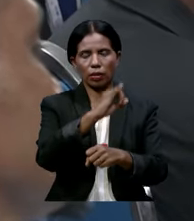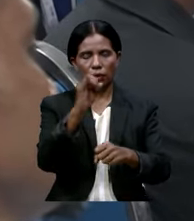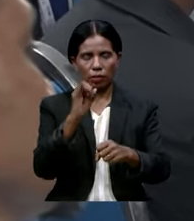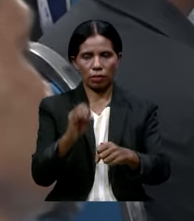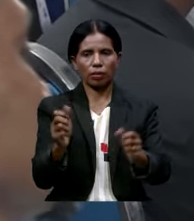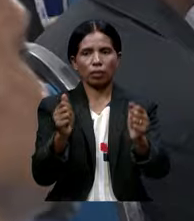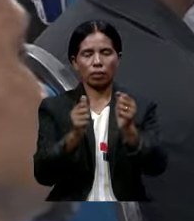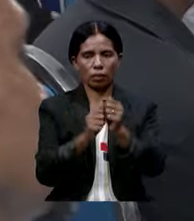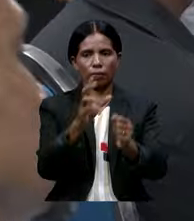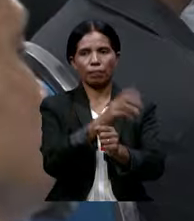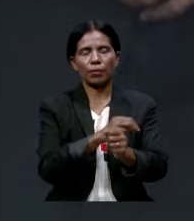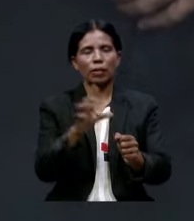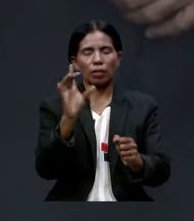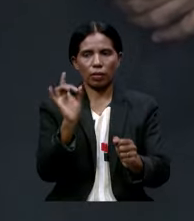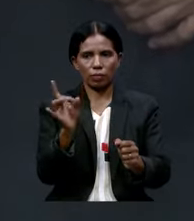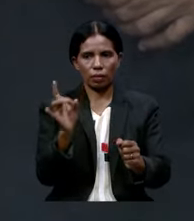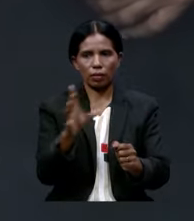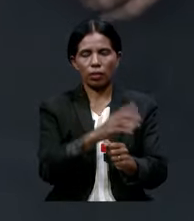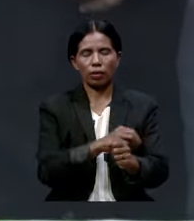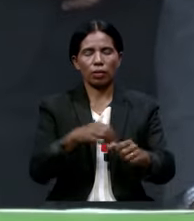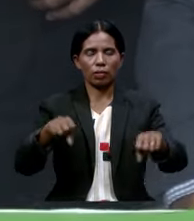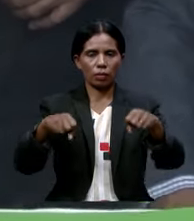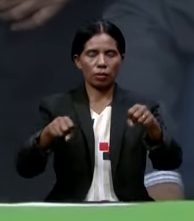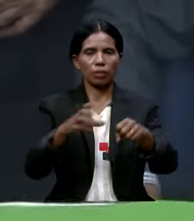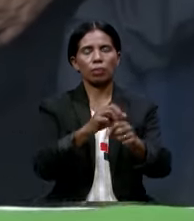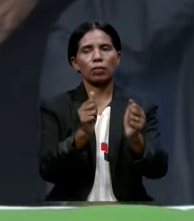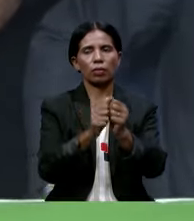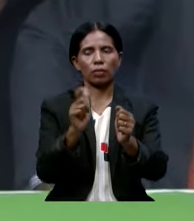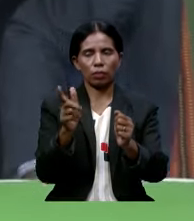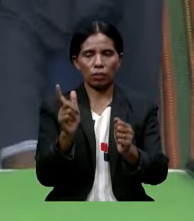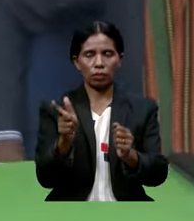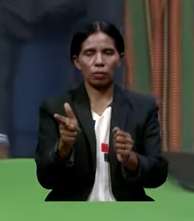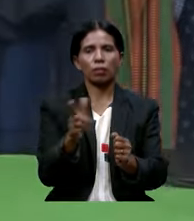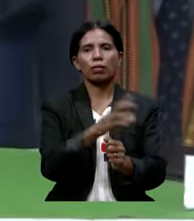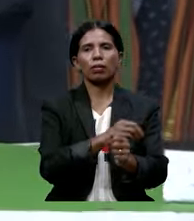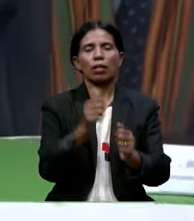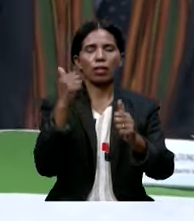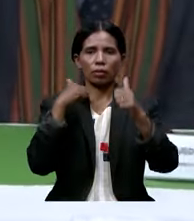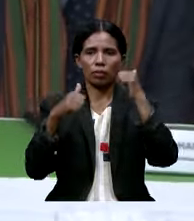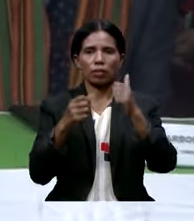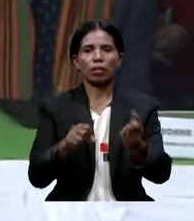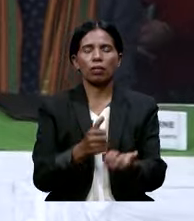ho supervisor na inualu nulu no motorista ruanulu. Orçamento ba atividade pesquisa ne apoia